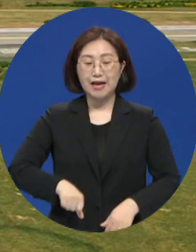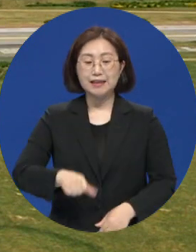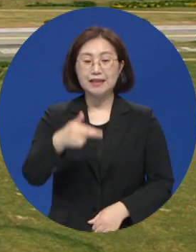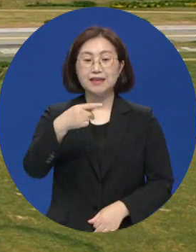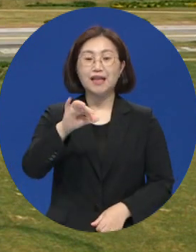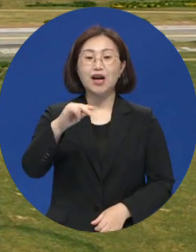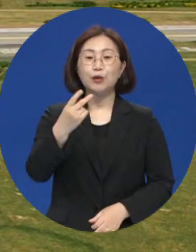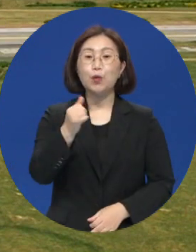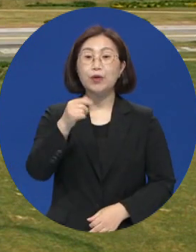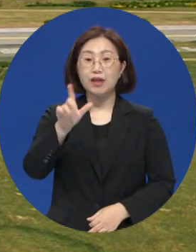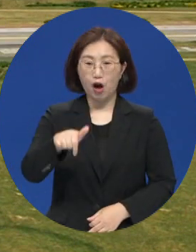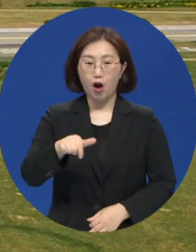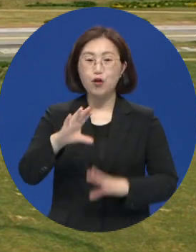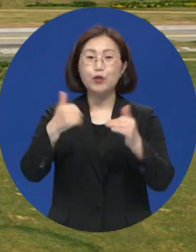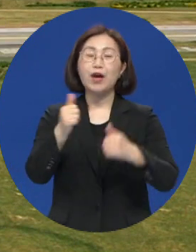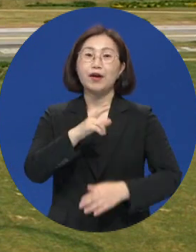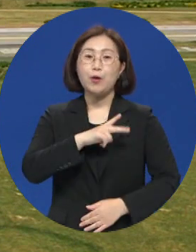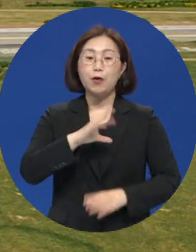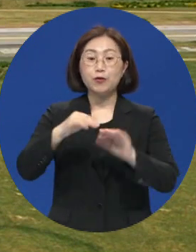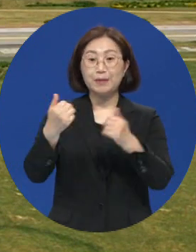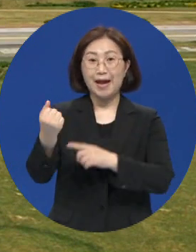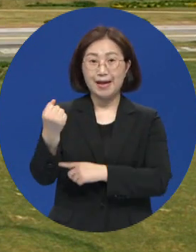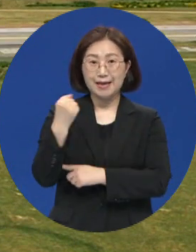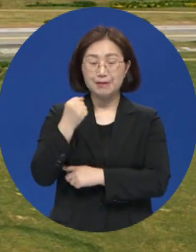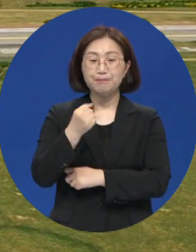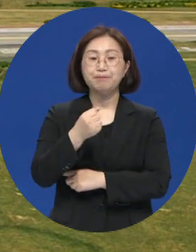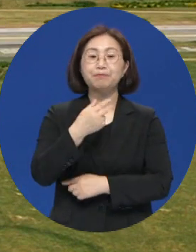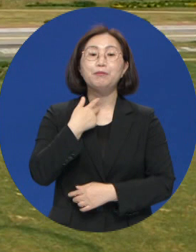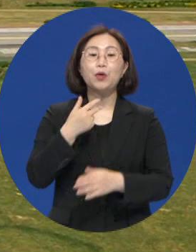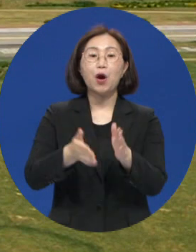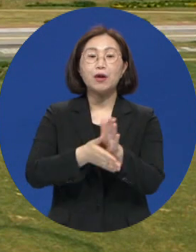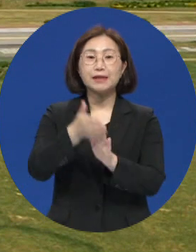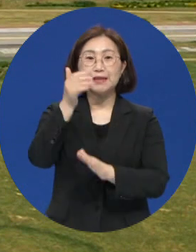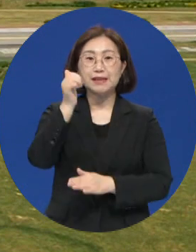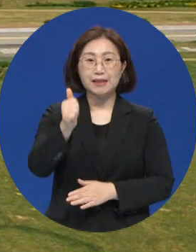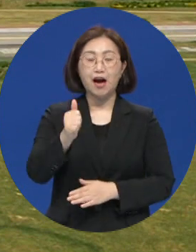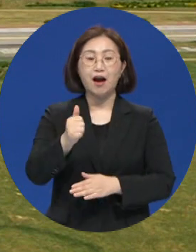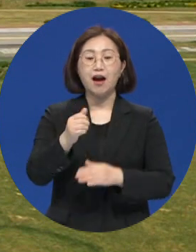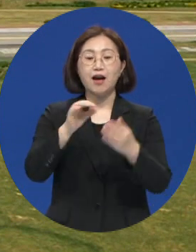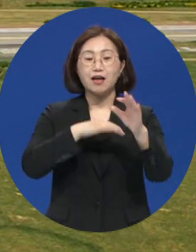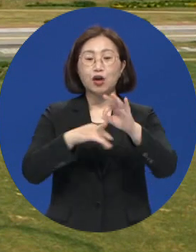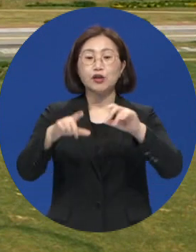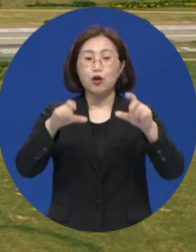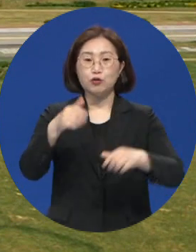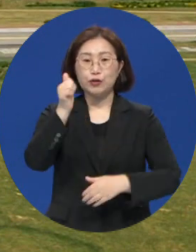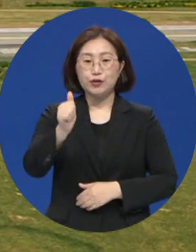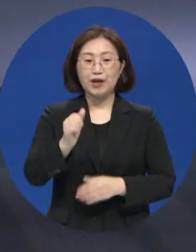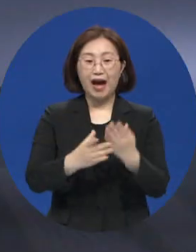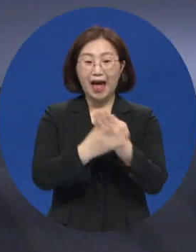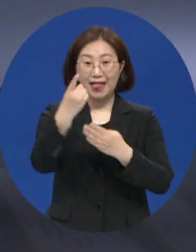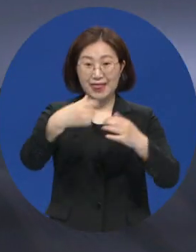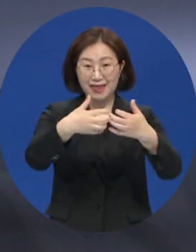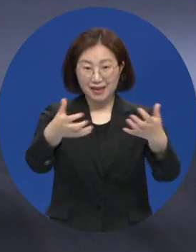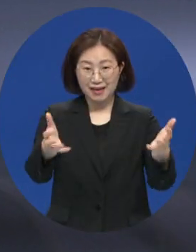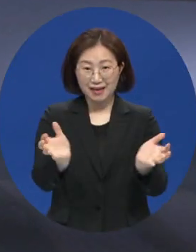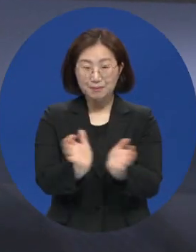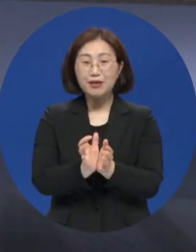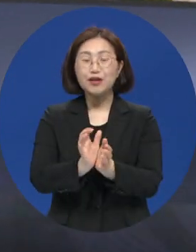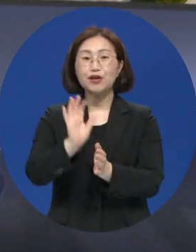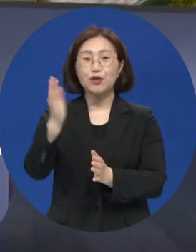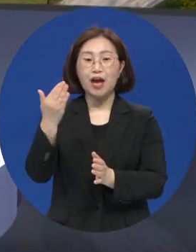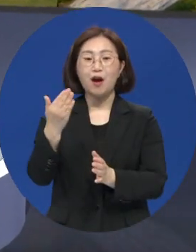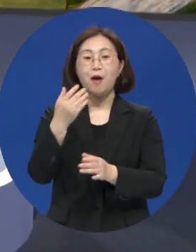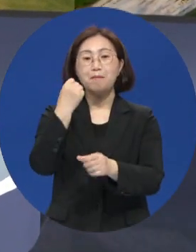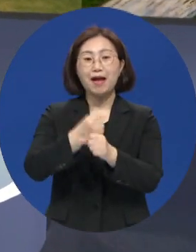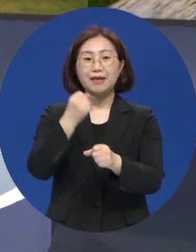국회의원 그리고 국민의 인 보령시 냥 서천군 수가 한 팀이 되어 만들어나갈